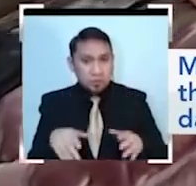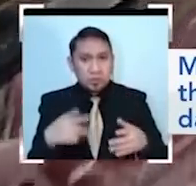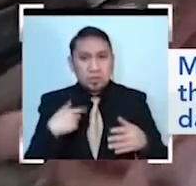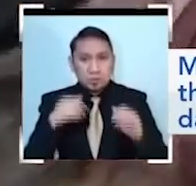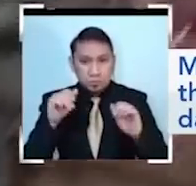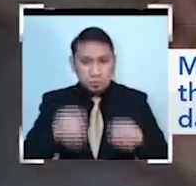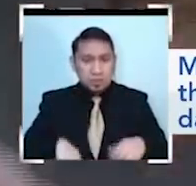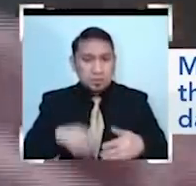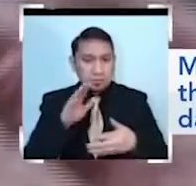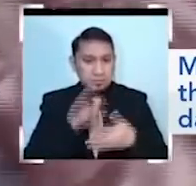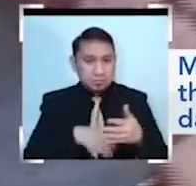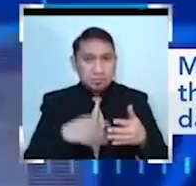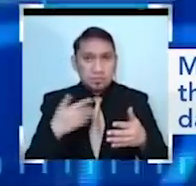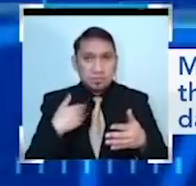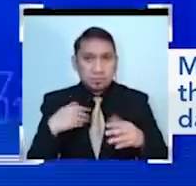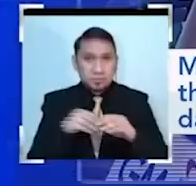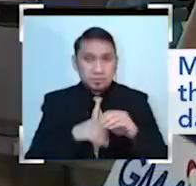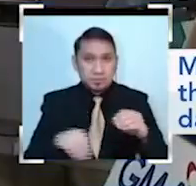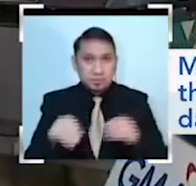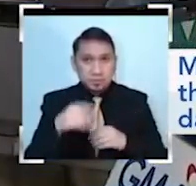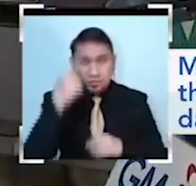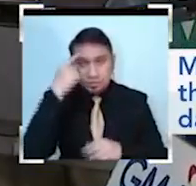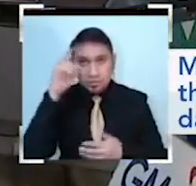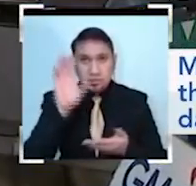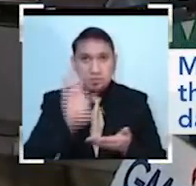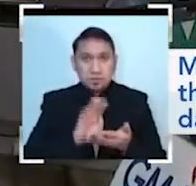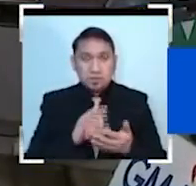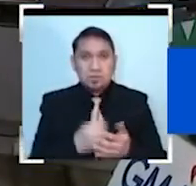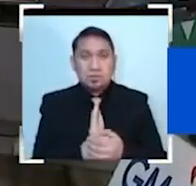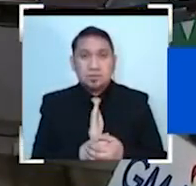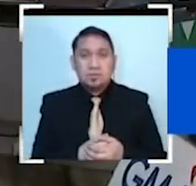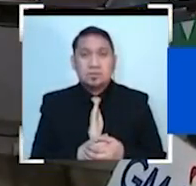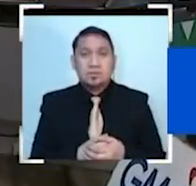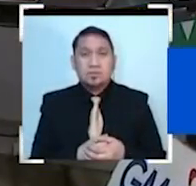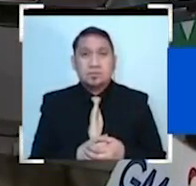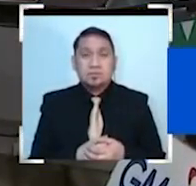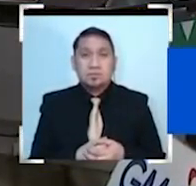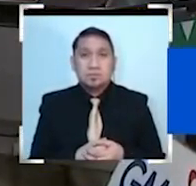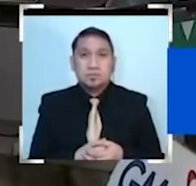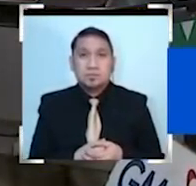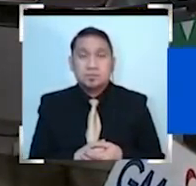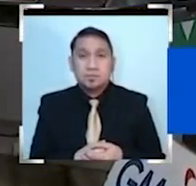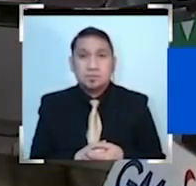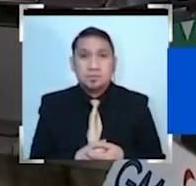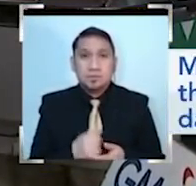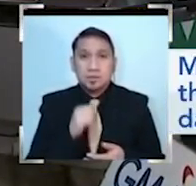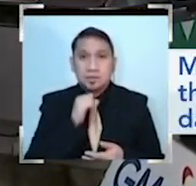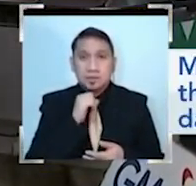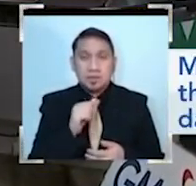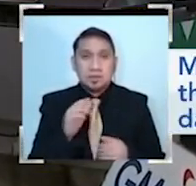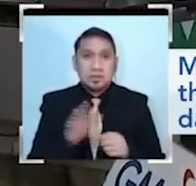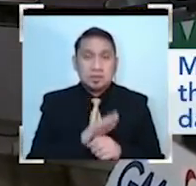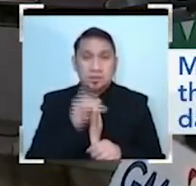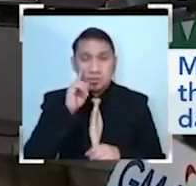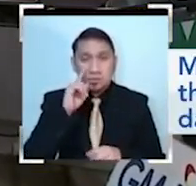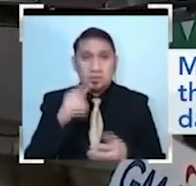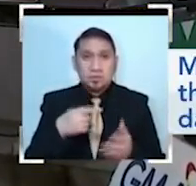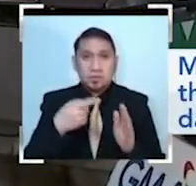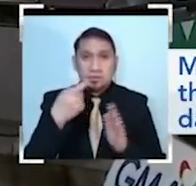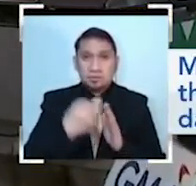guhit para lang makabawi sa puhunan. Hindi po sapat doon sa presyo nila dahil nga po